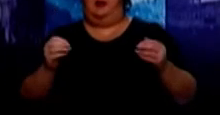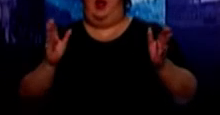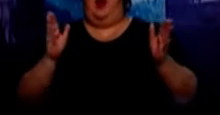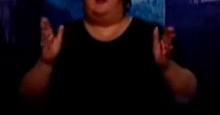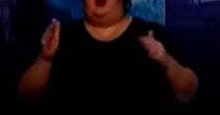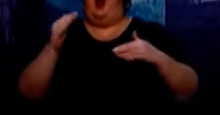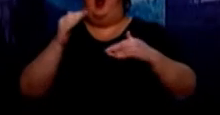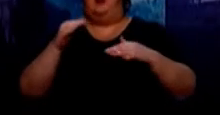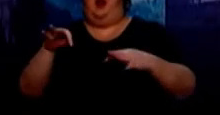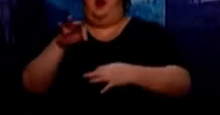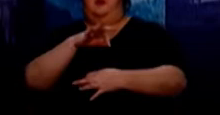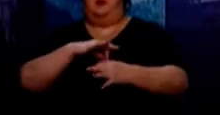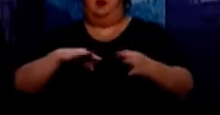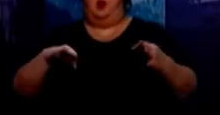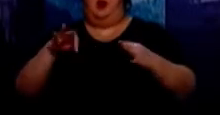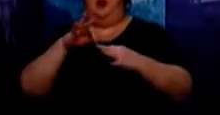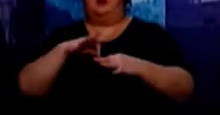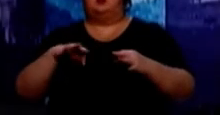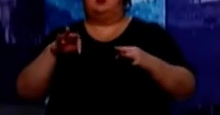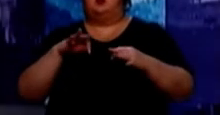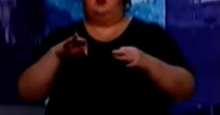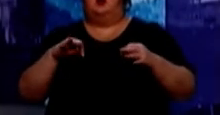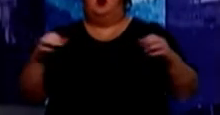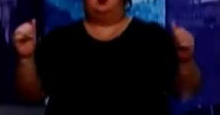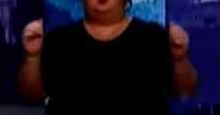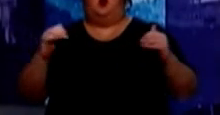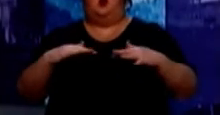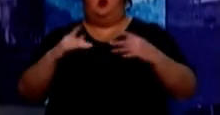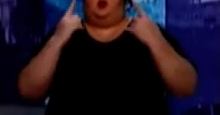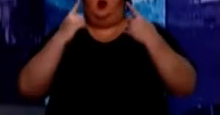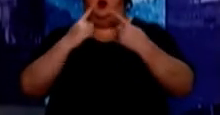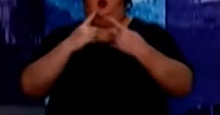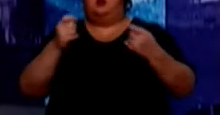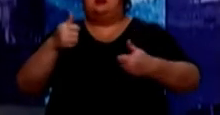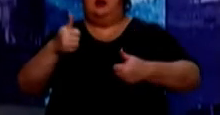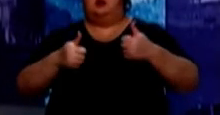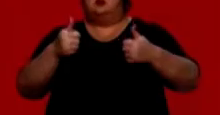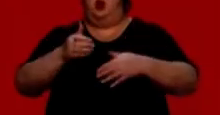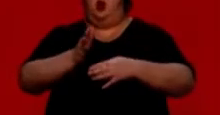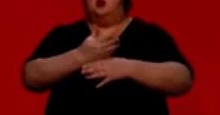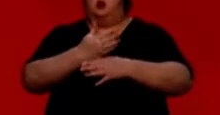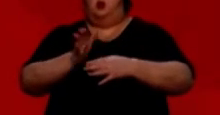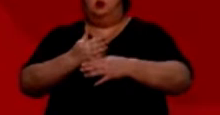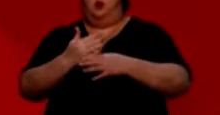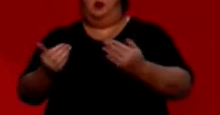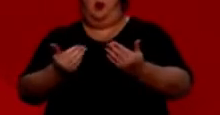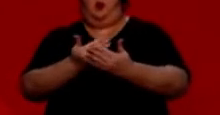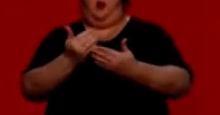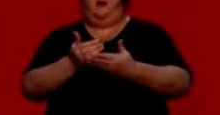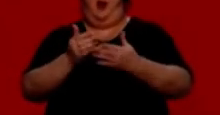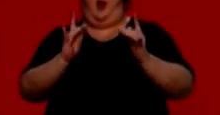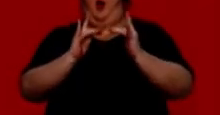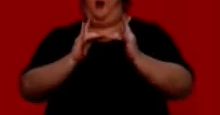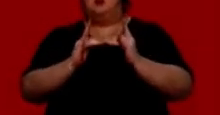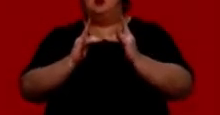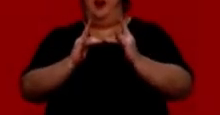гуртожитку Українська медична стоматологічна академія оголосила конкурс «Сортуємо. Нова общага». Гасло акції «Сортуй